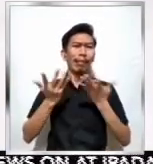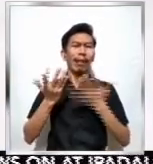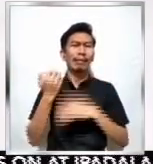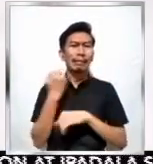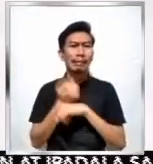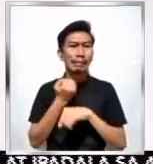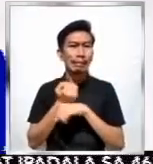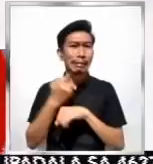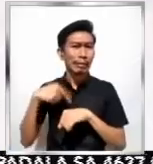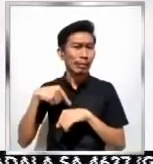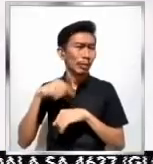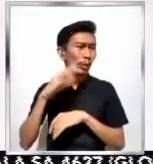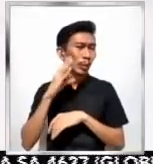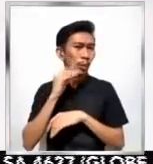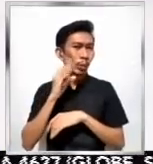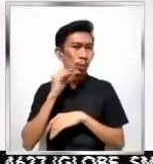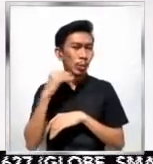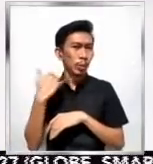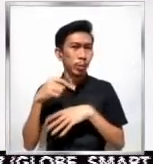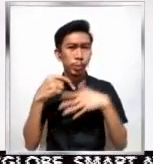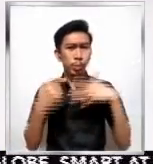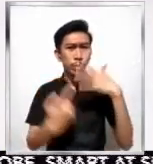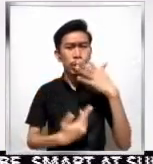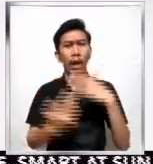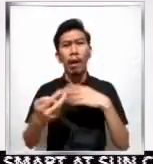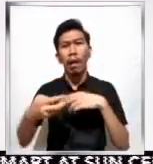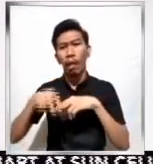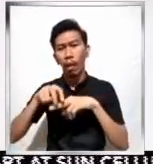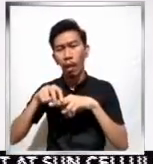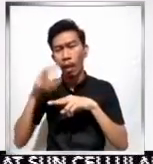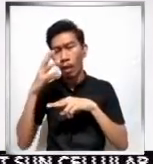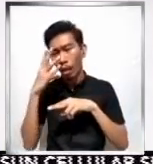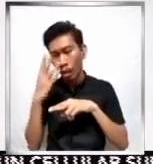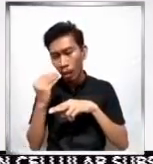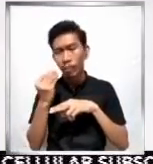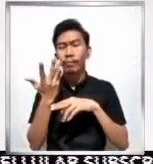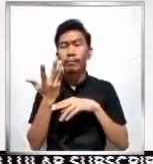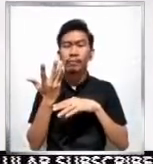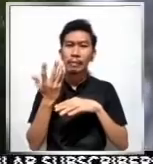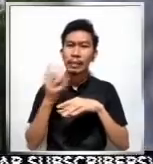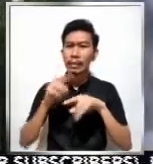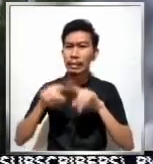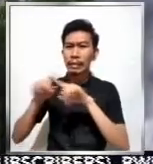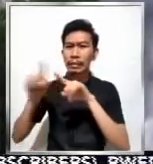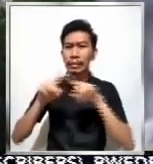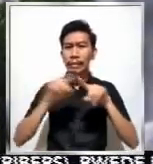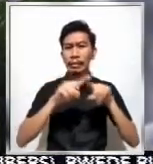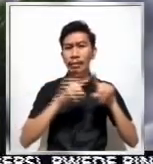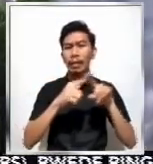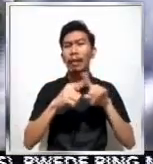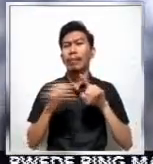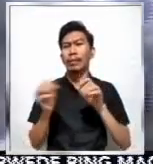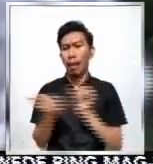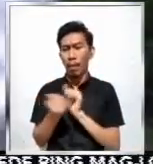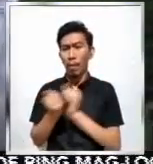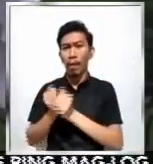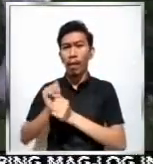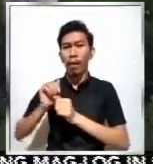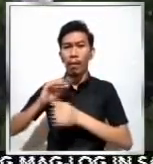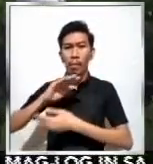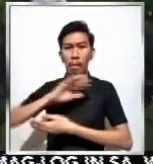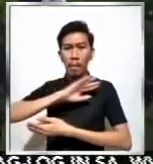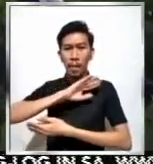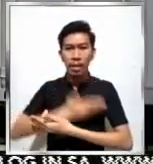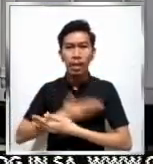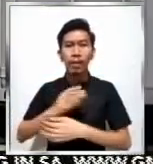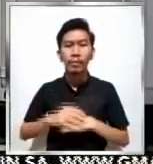namin dito. Natulog sa upuan, natulog sa siminto. Lahat po, kahit may mga bata. Kasama si Genevieve sa pulutong ng mga nag-negative na sa